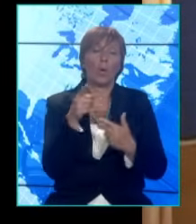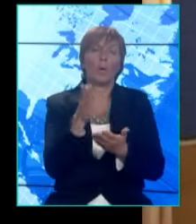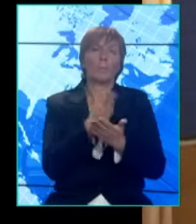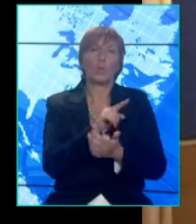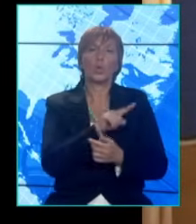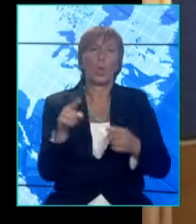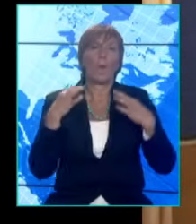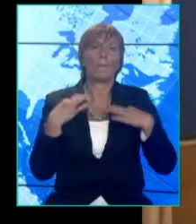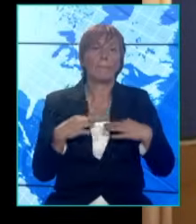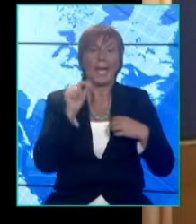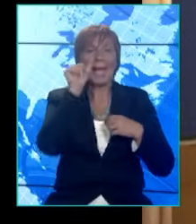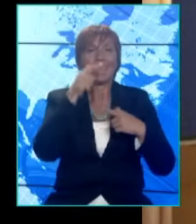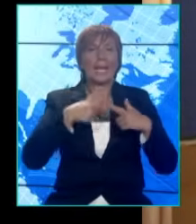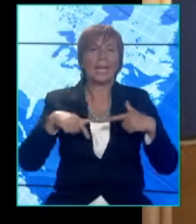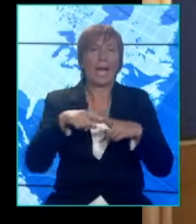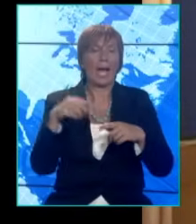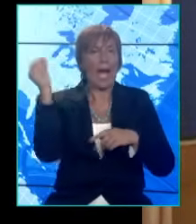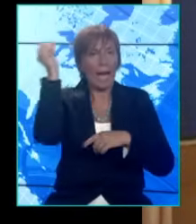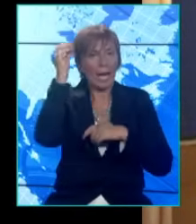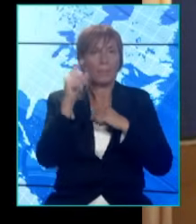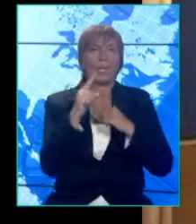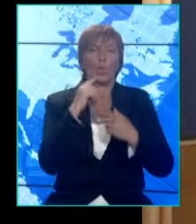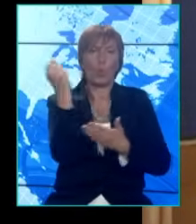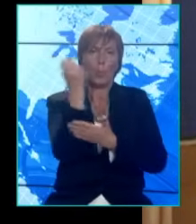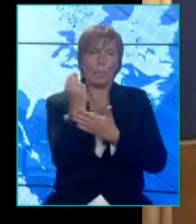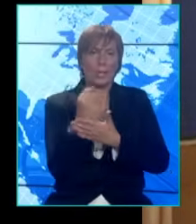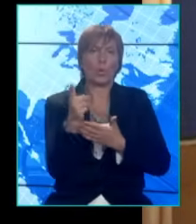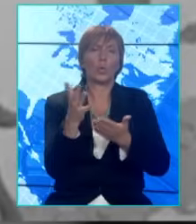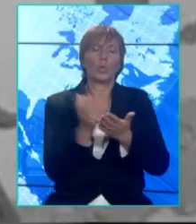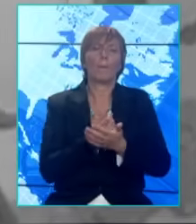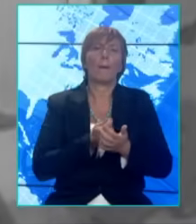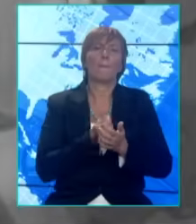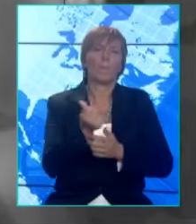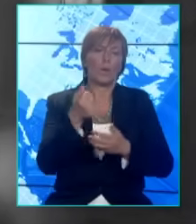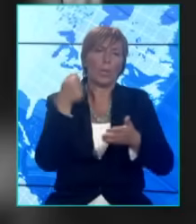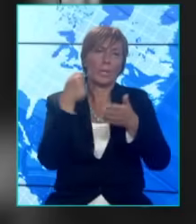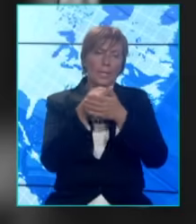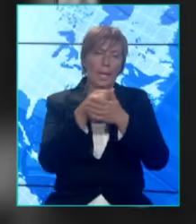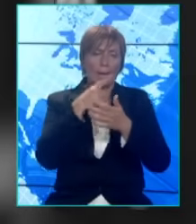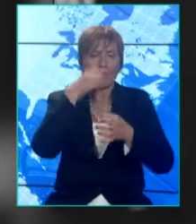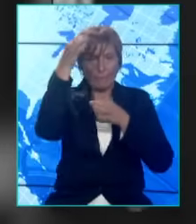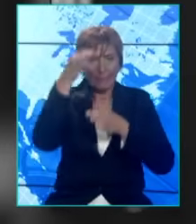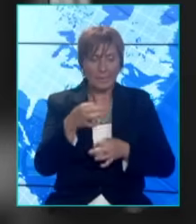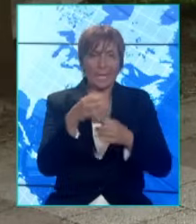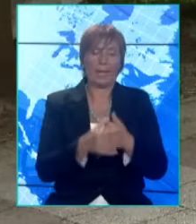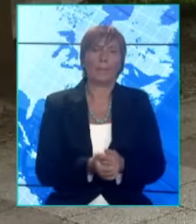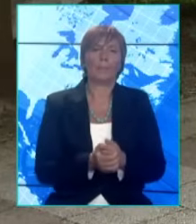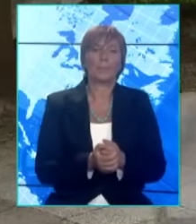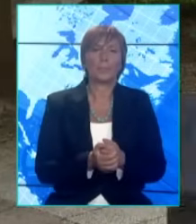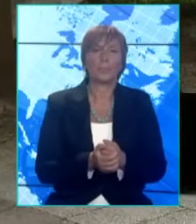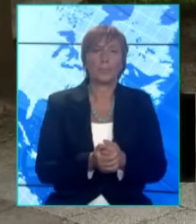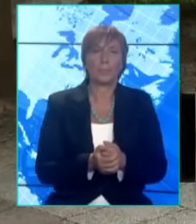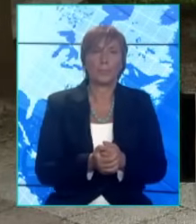je dopredsjednik Internacionalne akademije nauka i umjetnosti. Dobitnik je brojnih značajnih priznanja.